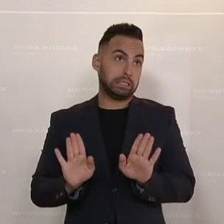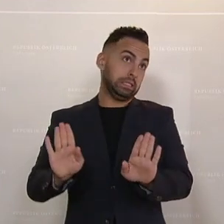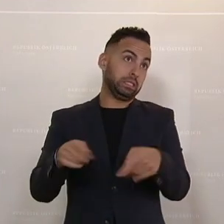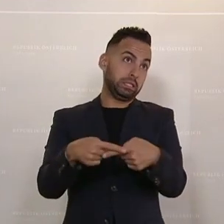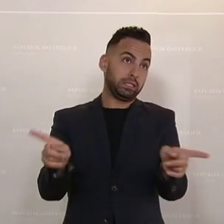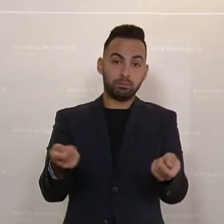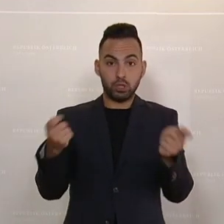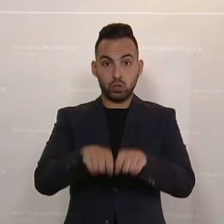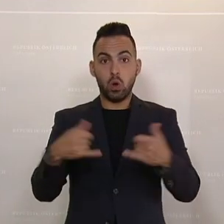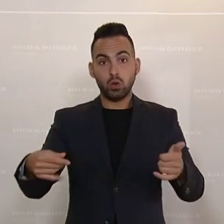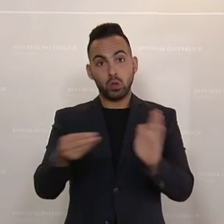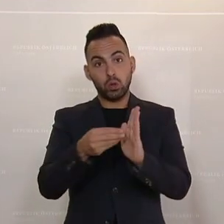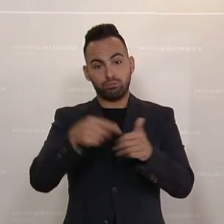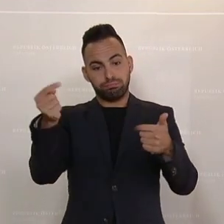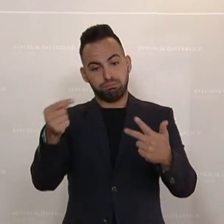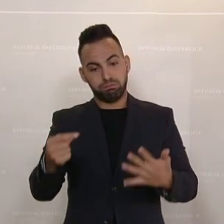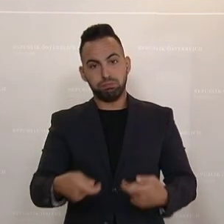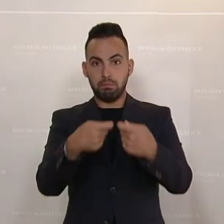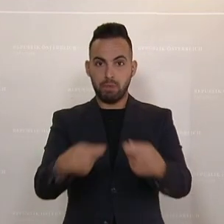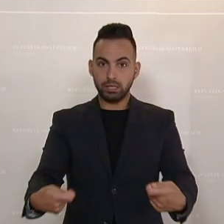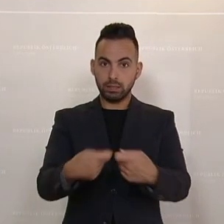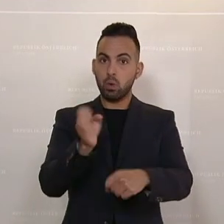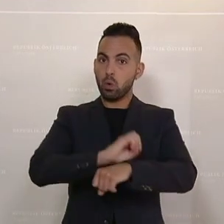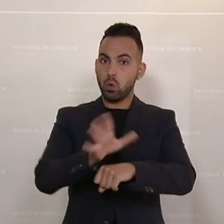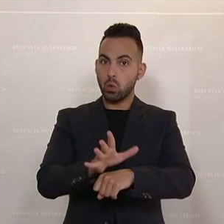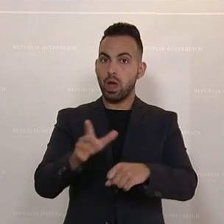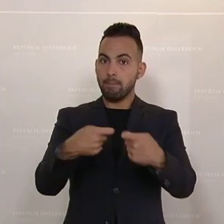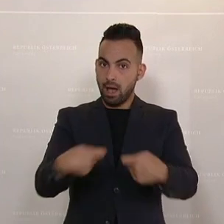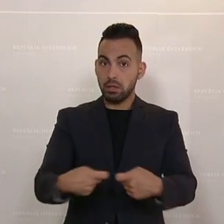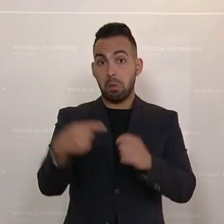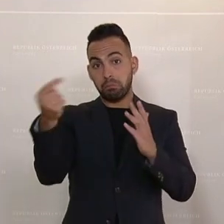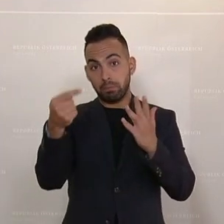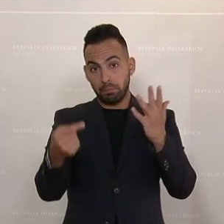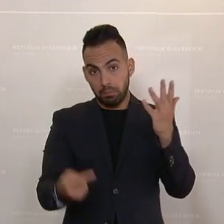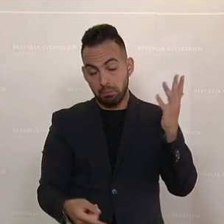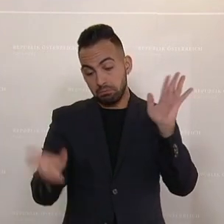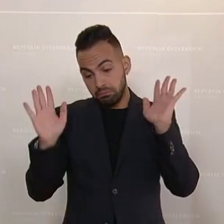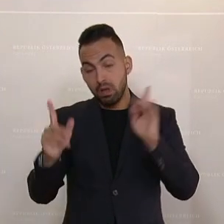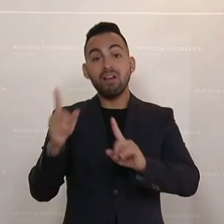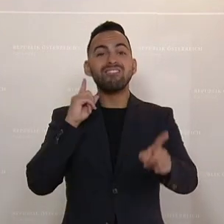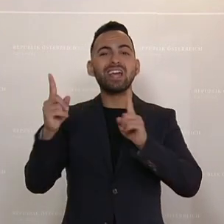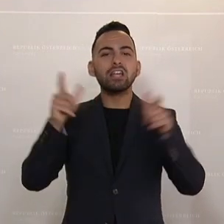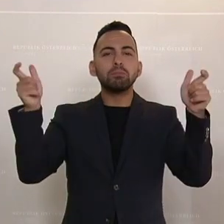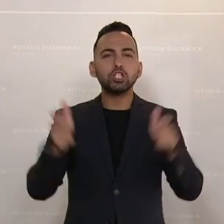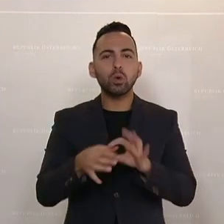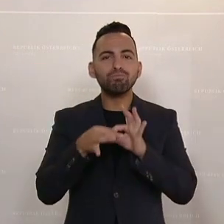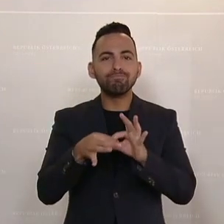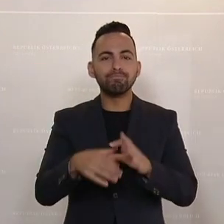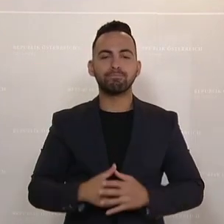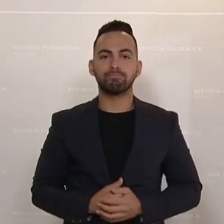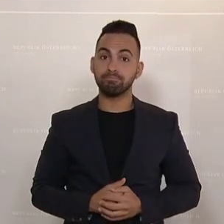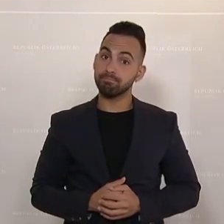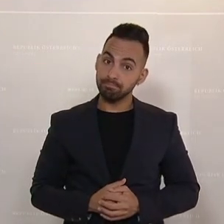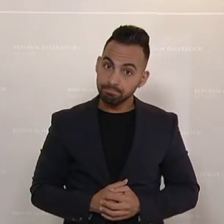Sie beschließen heute auch weitergehende Maßnahmen im Covid-Maßnahmengesetz zur Implementierung der von Ihnen gewünschten Verkehrsbeschränkungen.